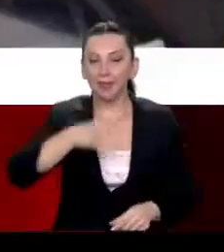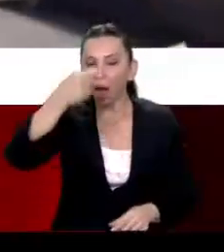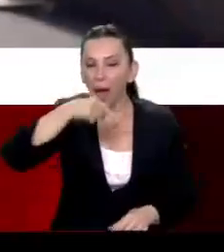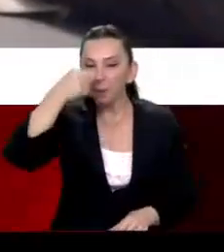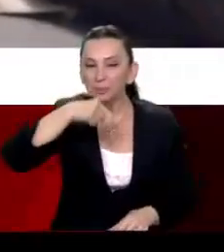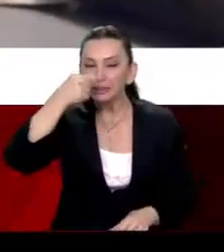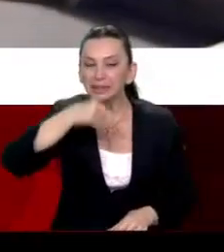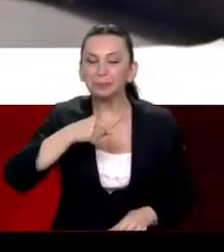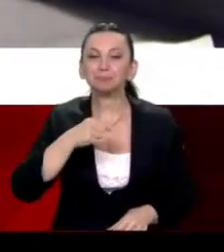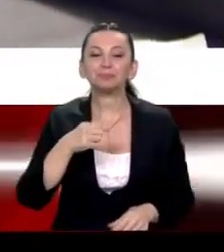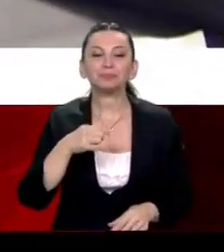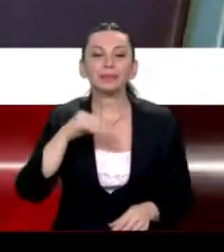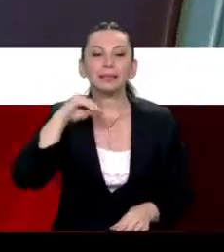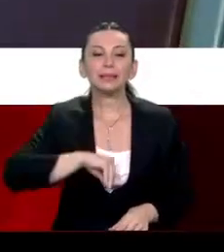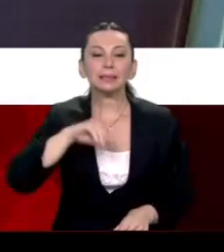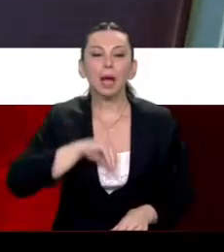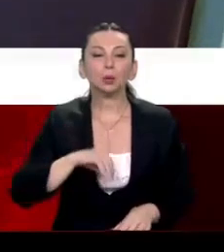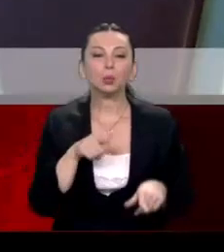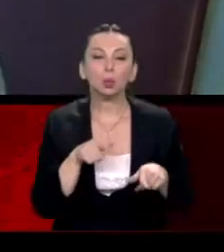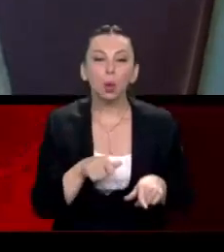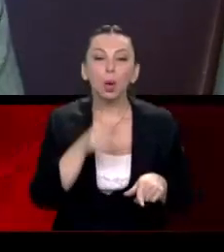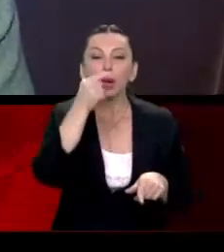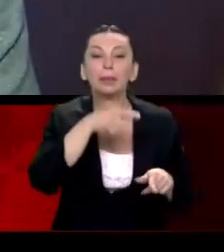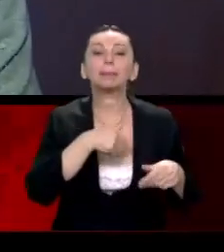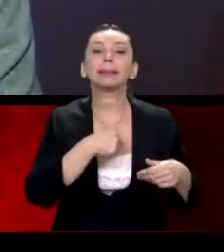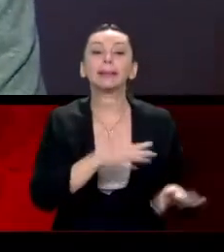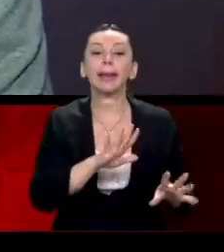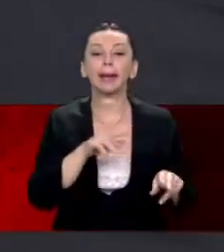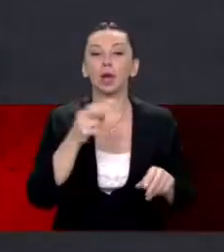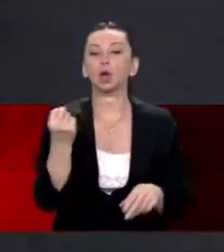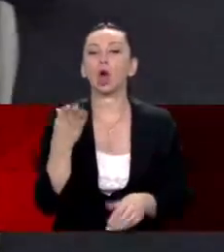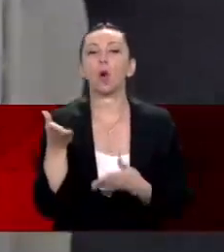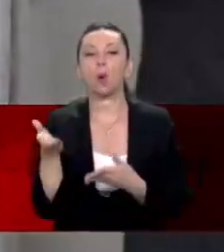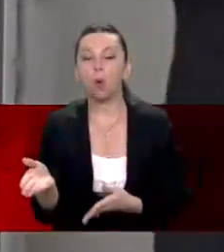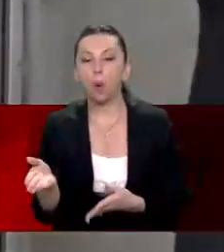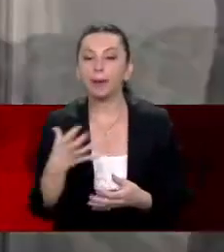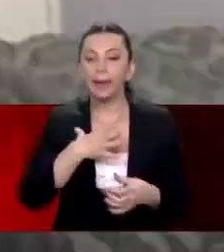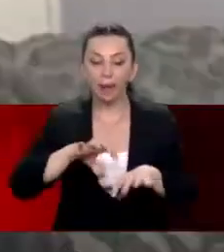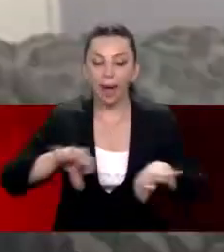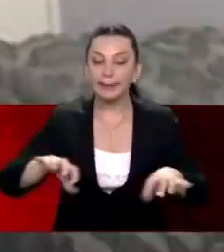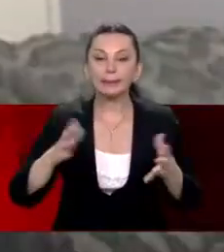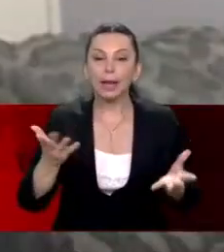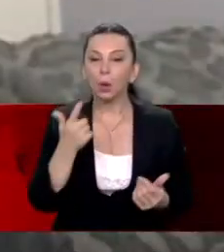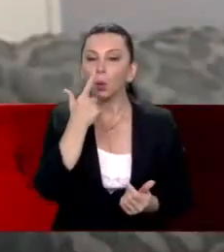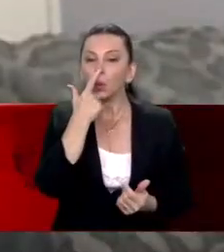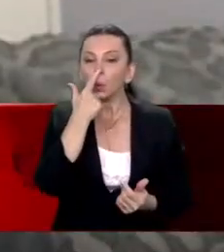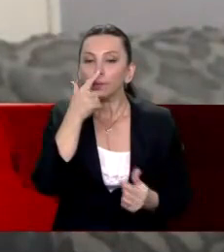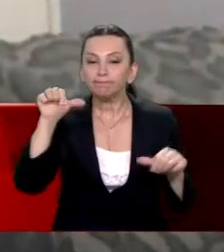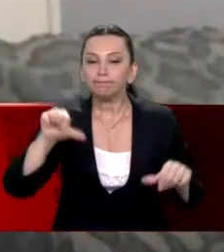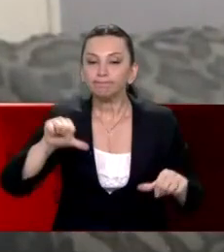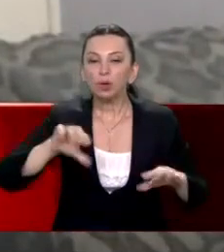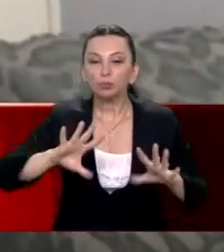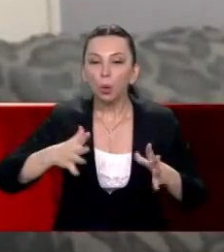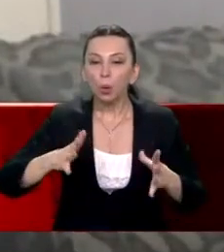hisseden İnsanların büyük bir çoğunluğu grip değil covid yoluysa koku alma duyusunda